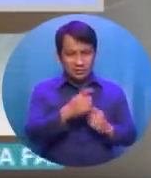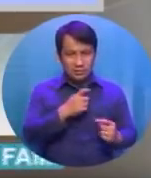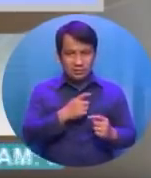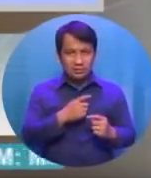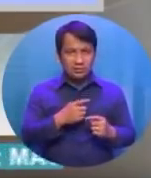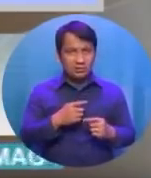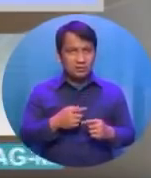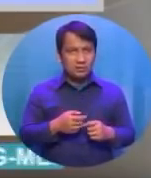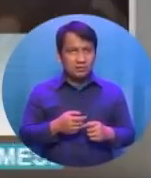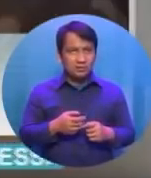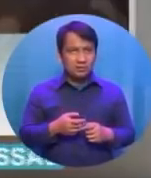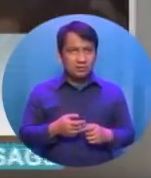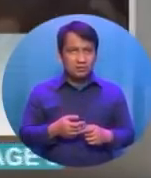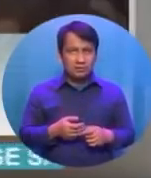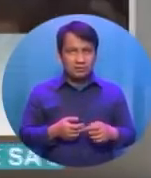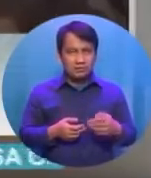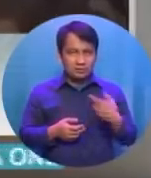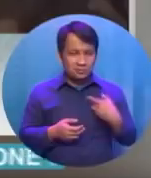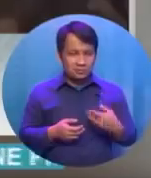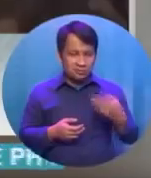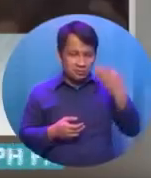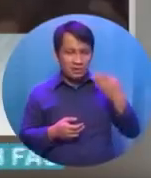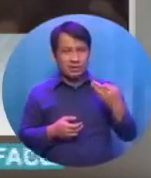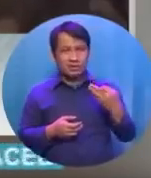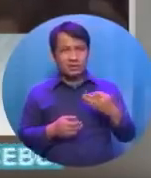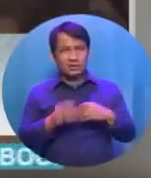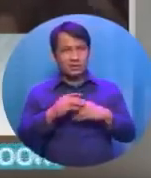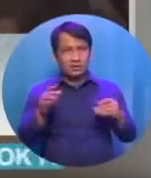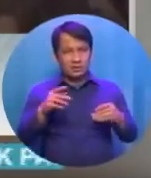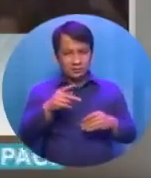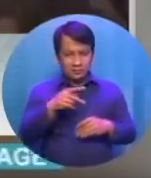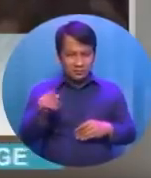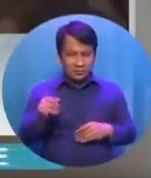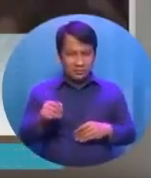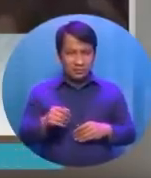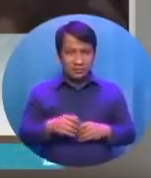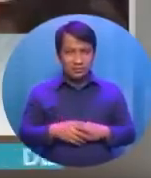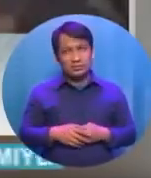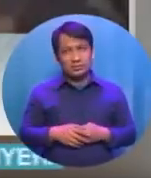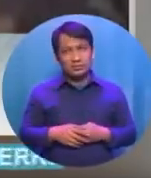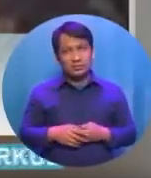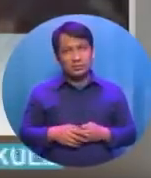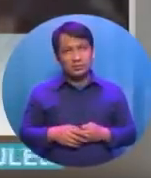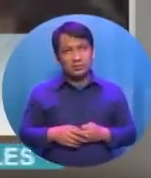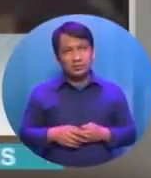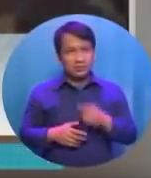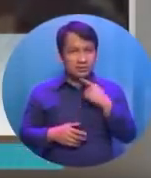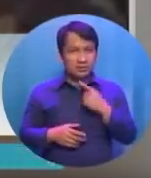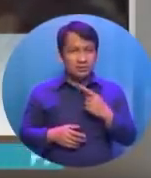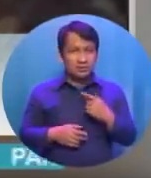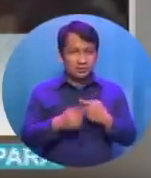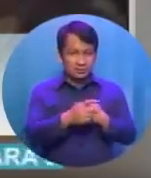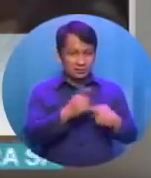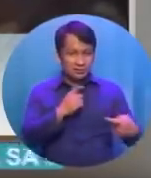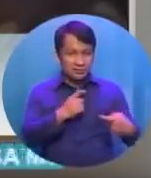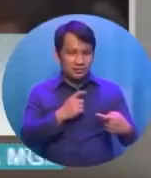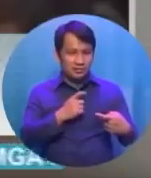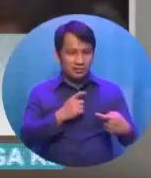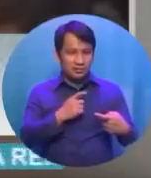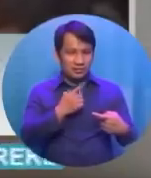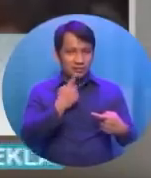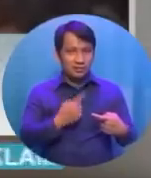po. Ayaw ko po nga mumurahin ako. Kasi hindi po kasi hindi sure na anak ko siya. Eh, mayroon kasi nagtext doon